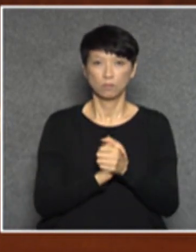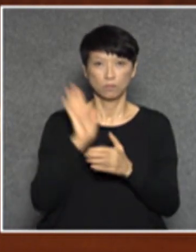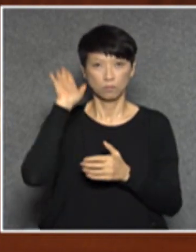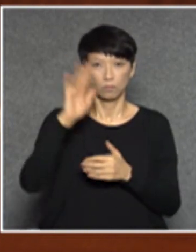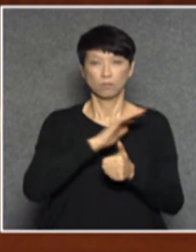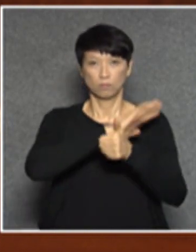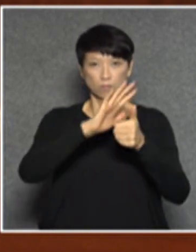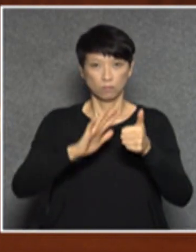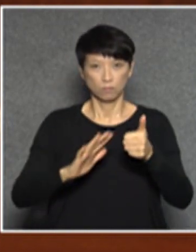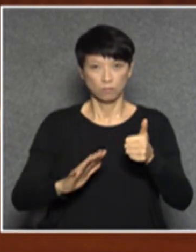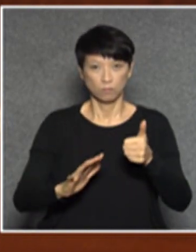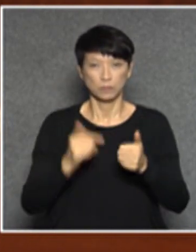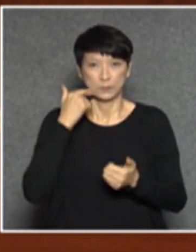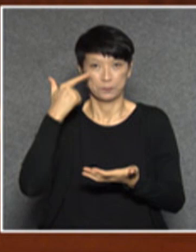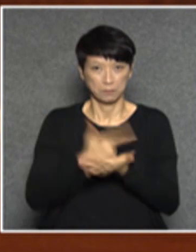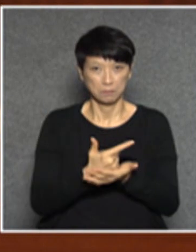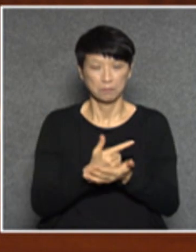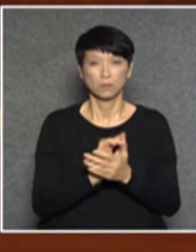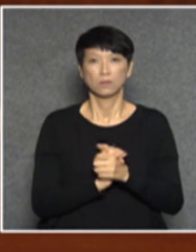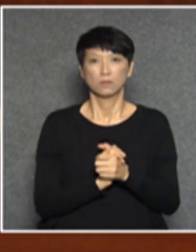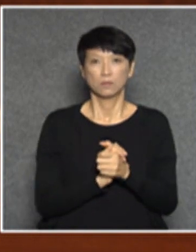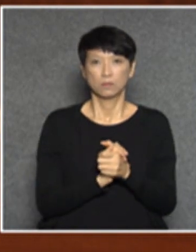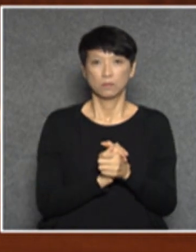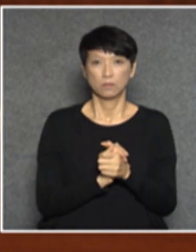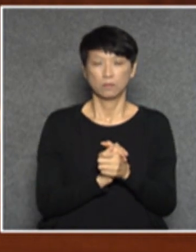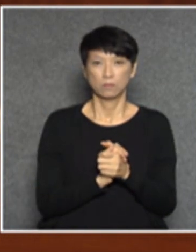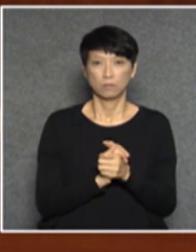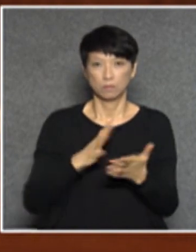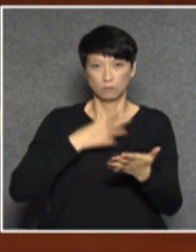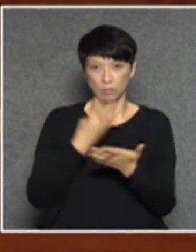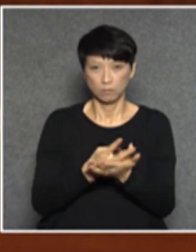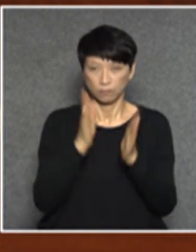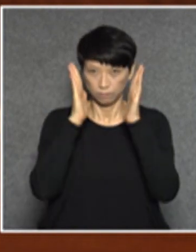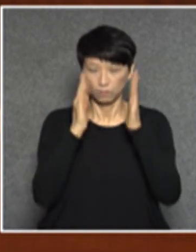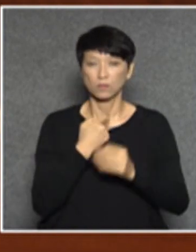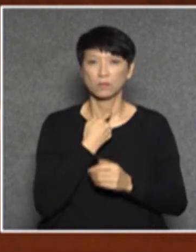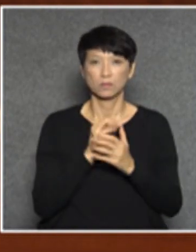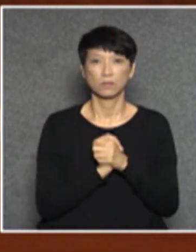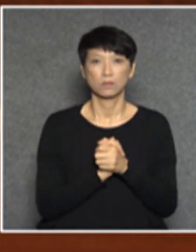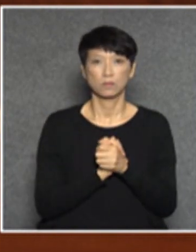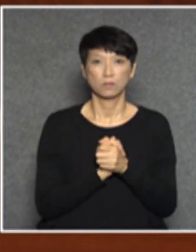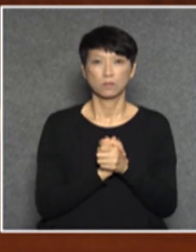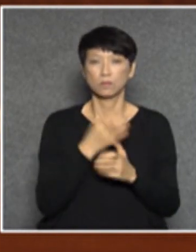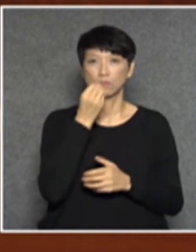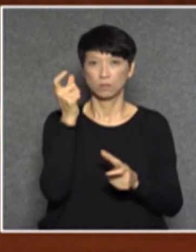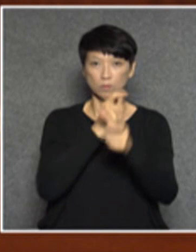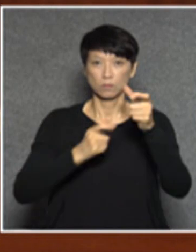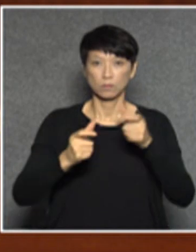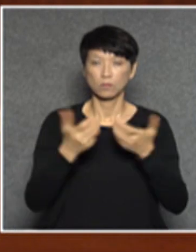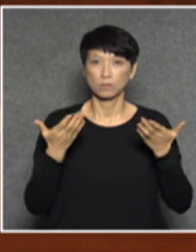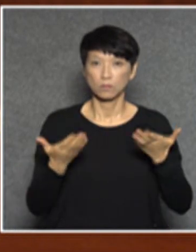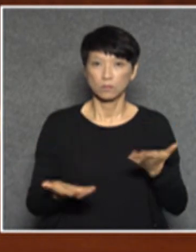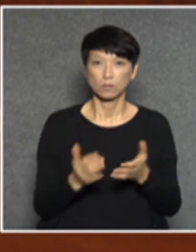程度和波及面都不能忽視。我們對香港經濟面臨的風